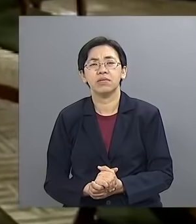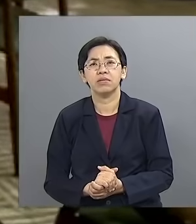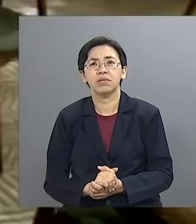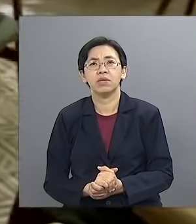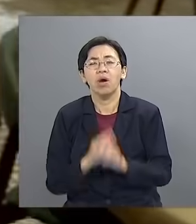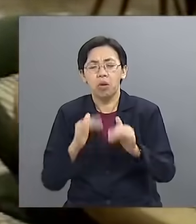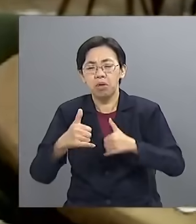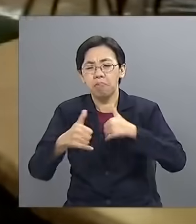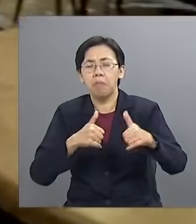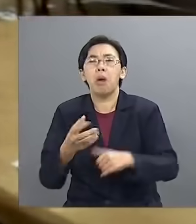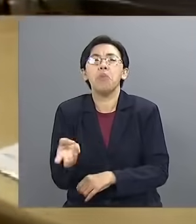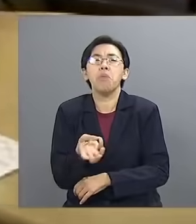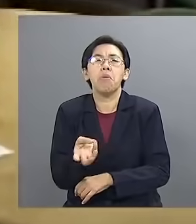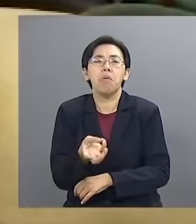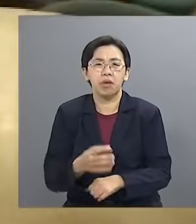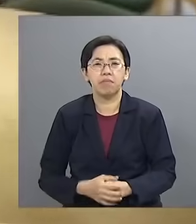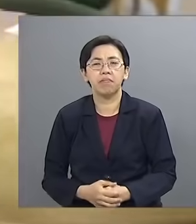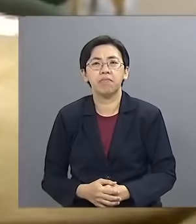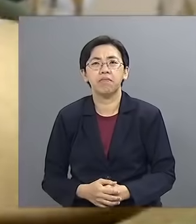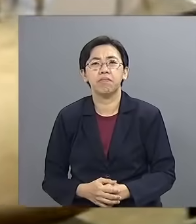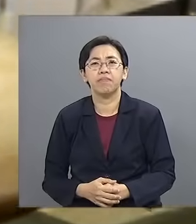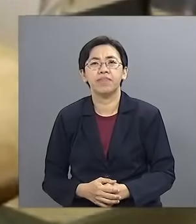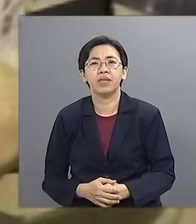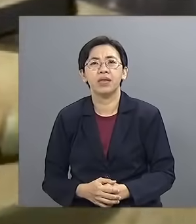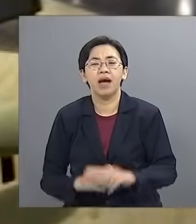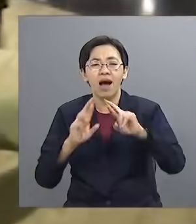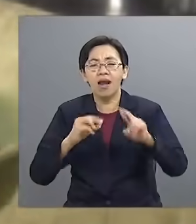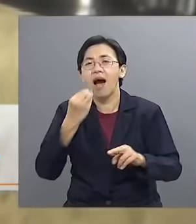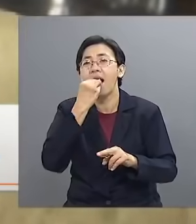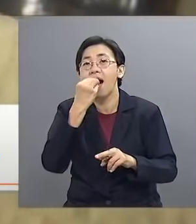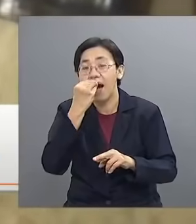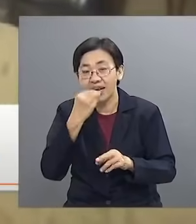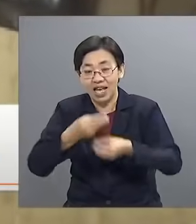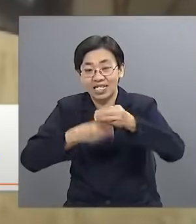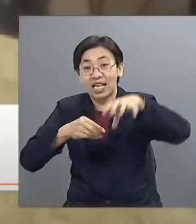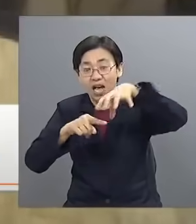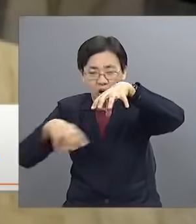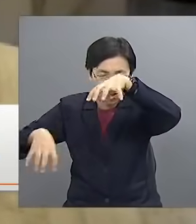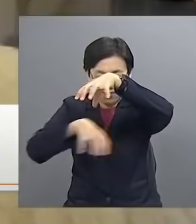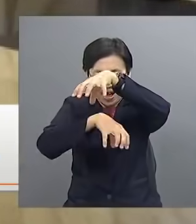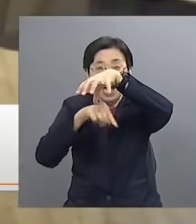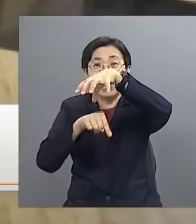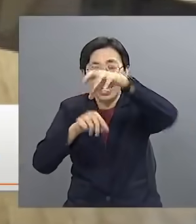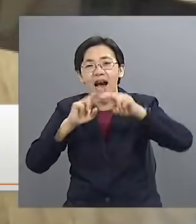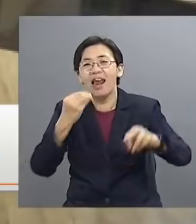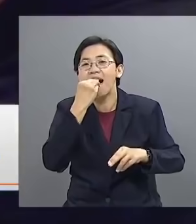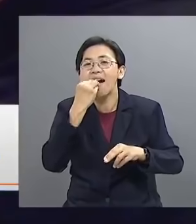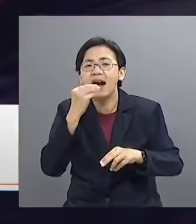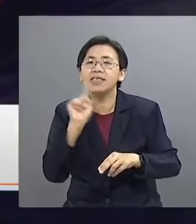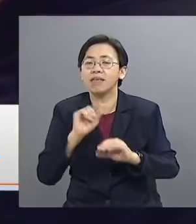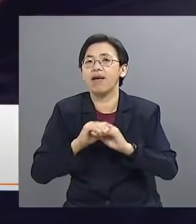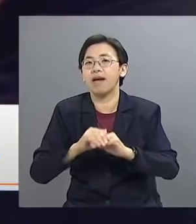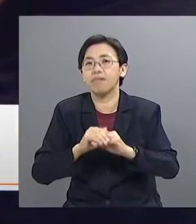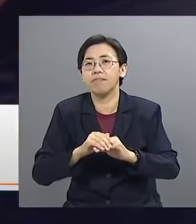ยครับ เสียงตอบรับจากผู้ประกอบการร้านอาหารในห้างสรรพสินค้าแห่งหนึ่งย่านลาดพร้าวต่างให้ความร่วม